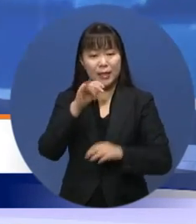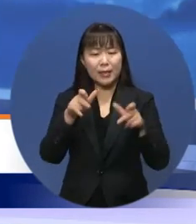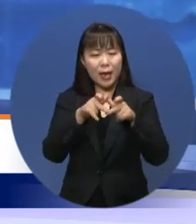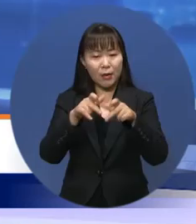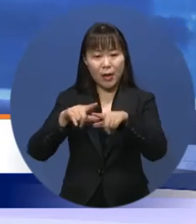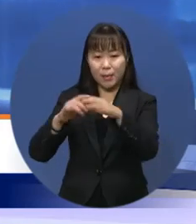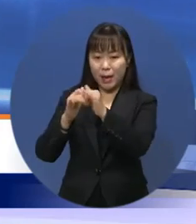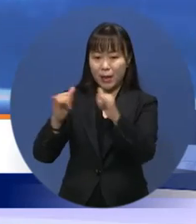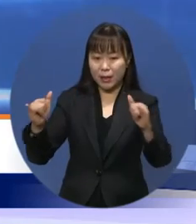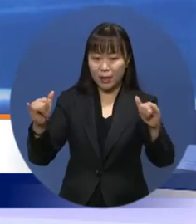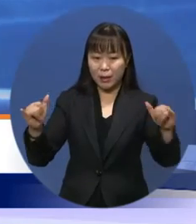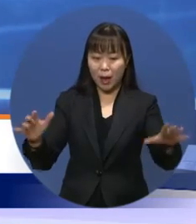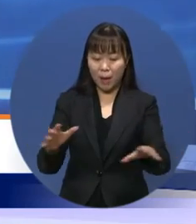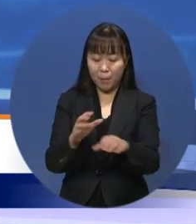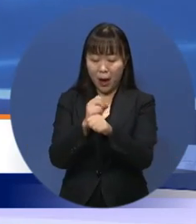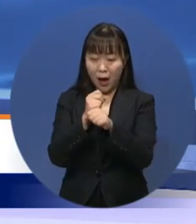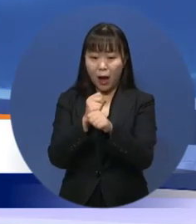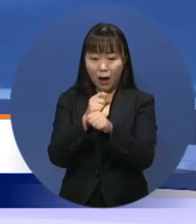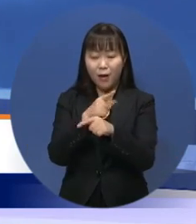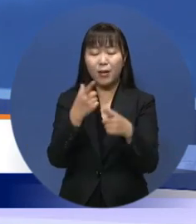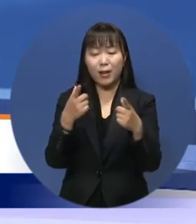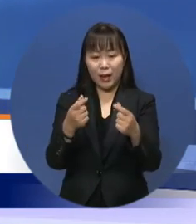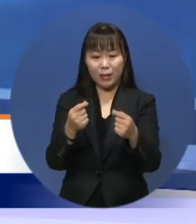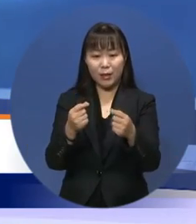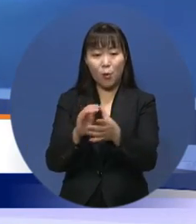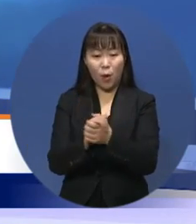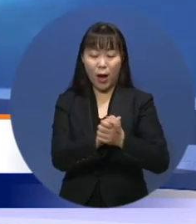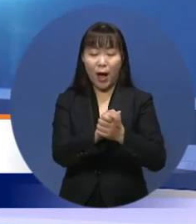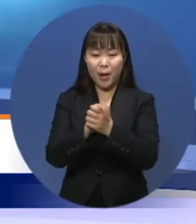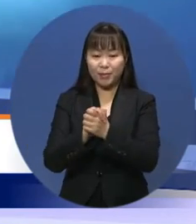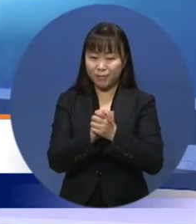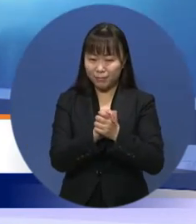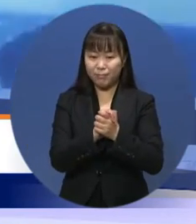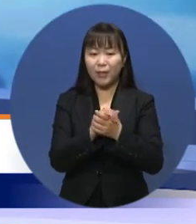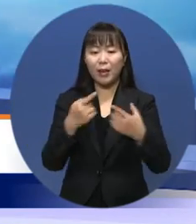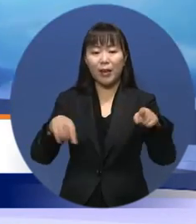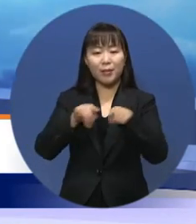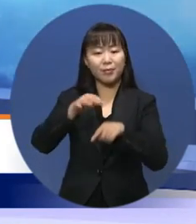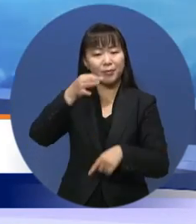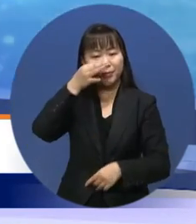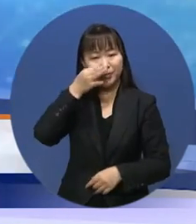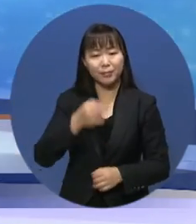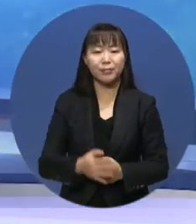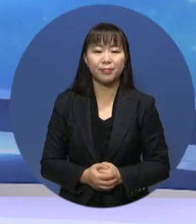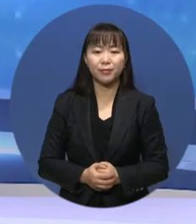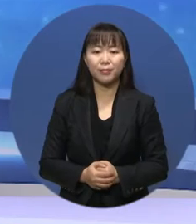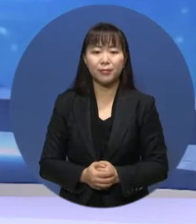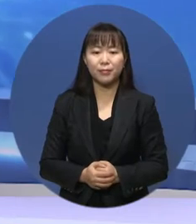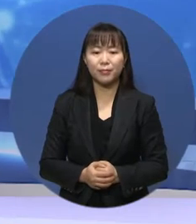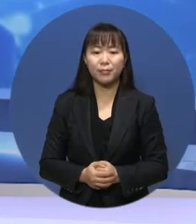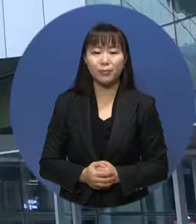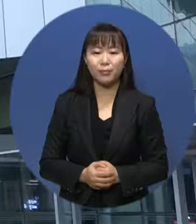장애인과 비장애인이 하나 되는 화합의 장으로 거듭났는데요. 보도에 김민재 기자입니다.